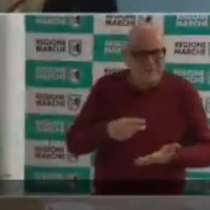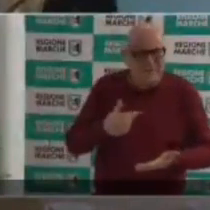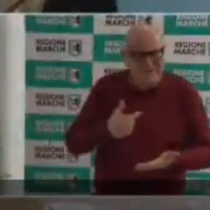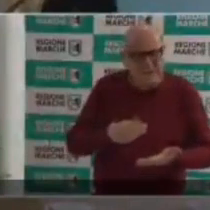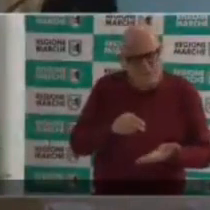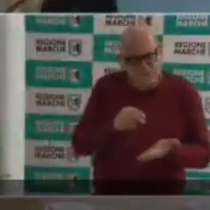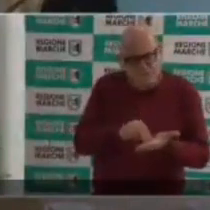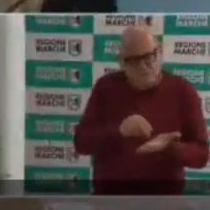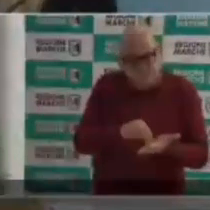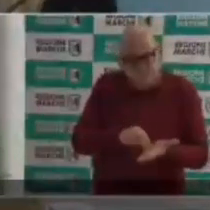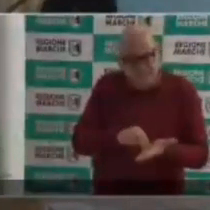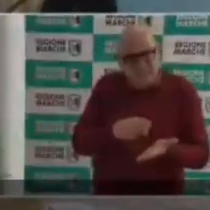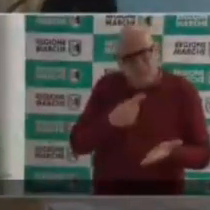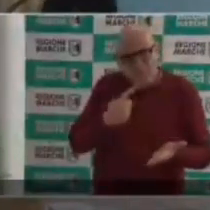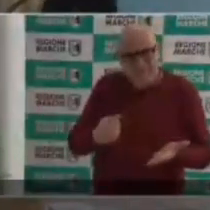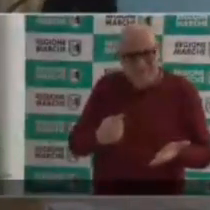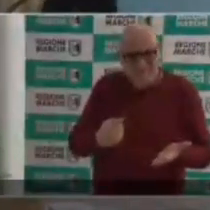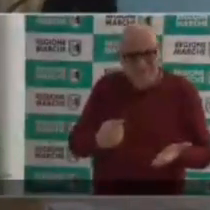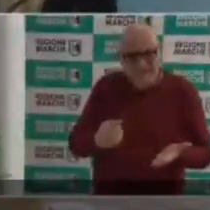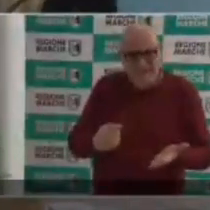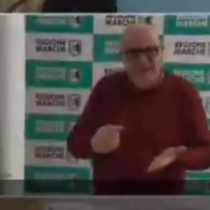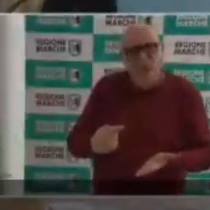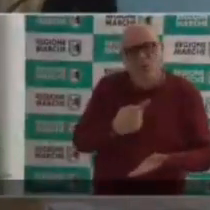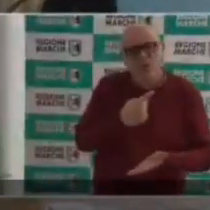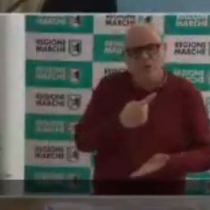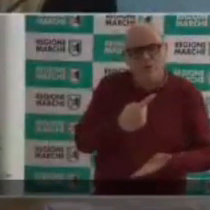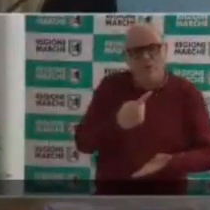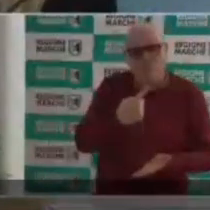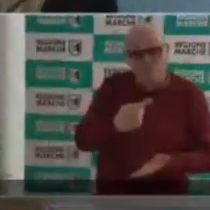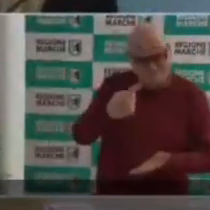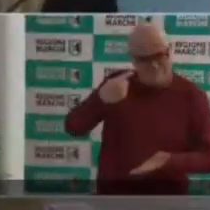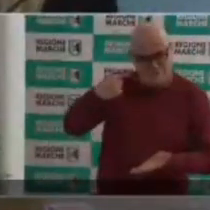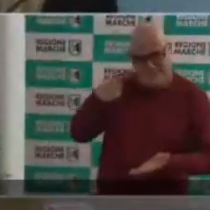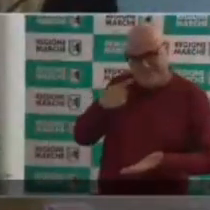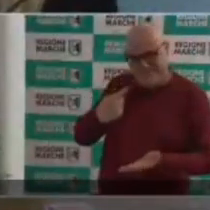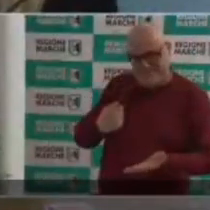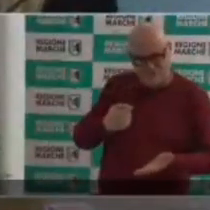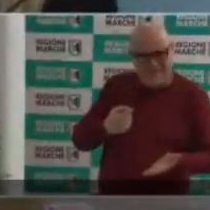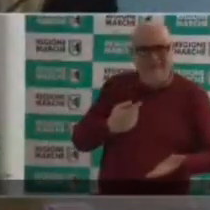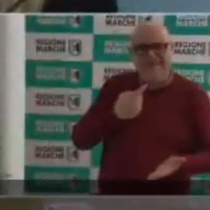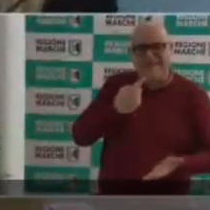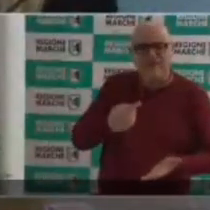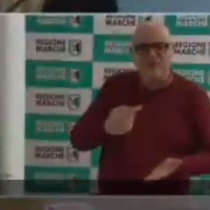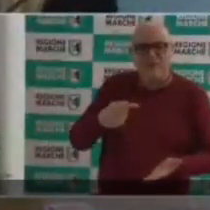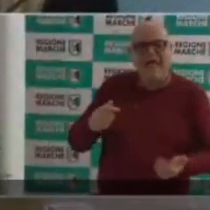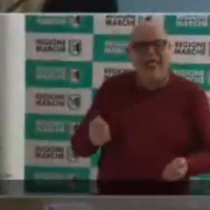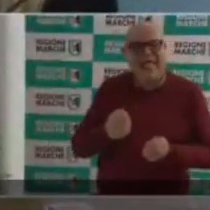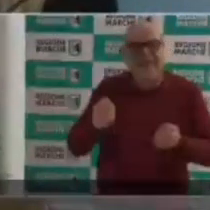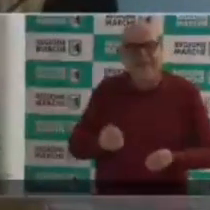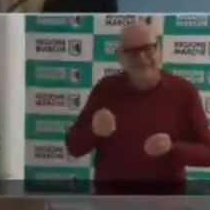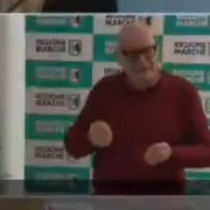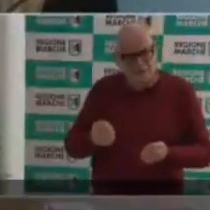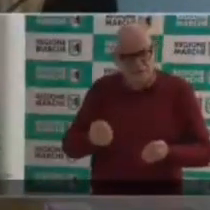da dire quello che tu hai chiamato l'allenamento, Giovanni, perché la nostra